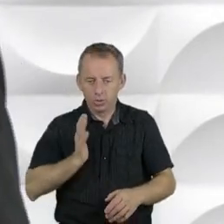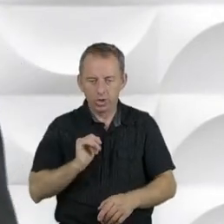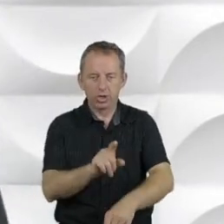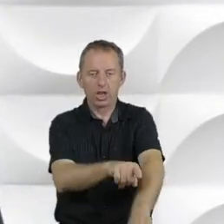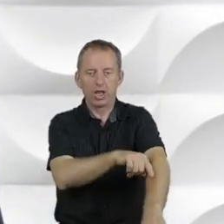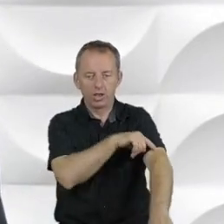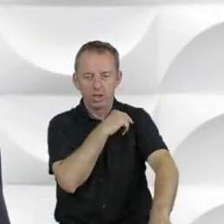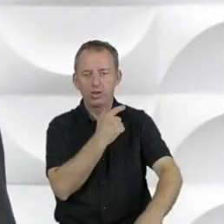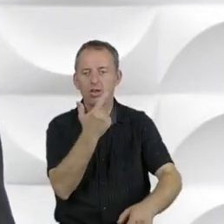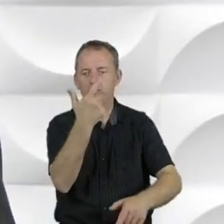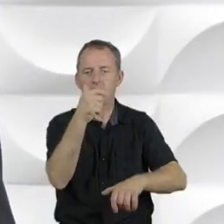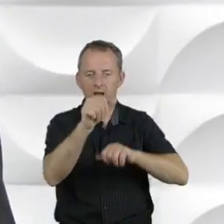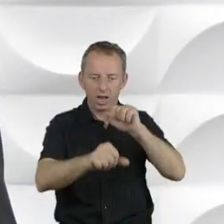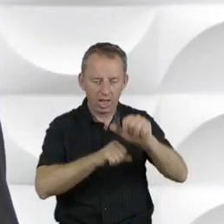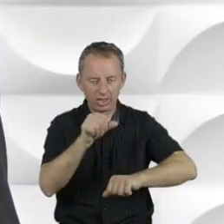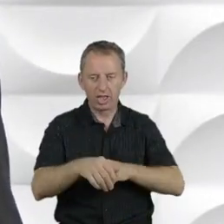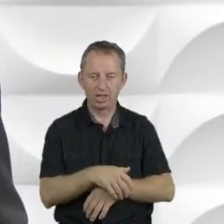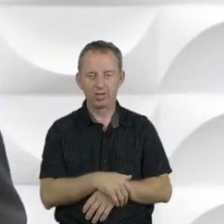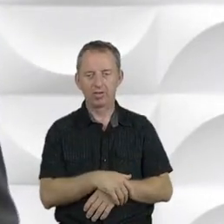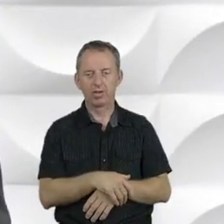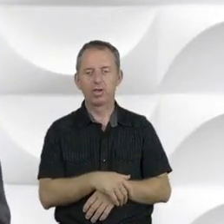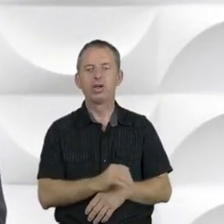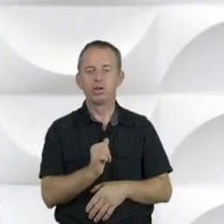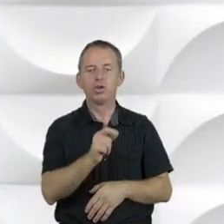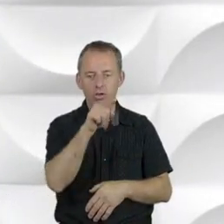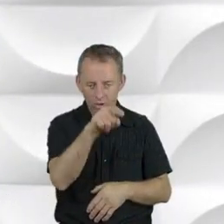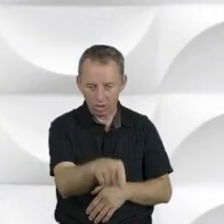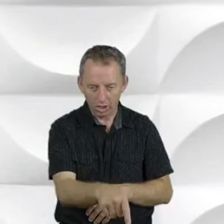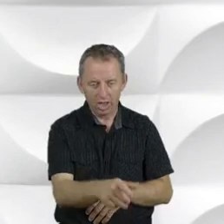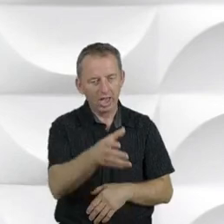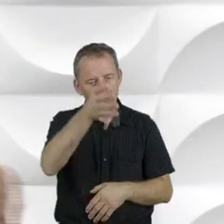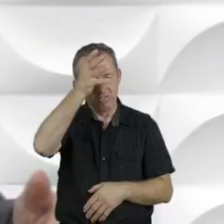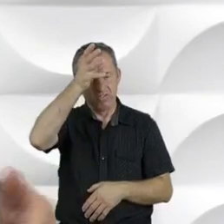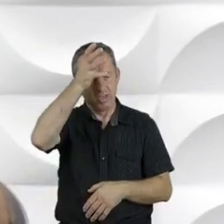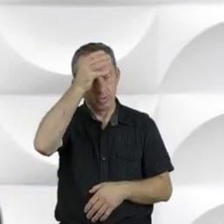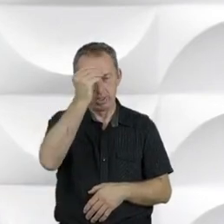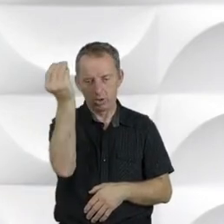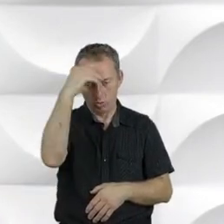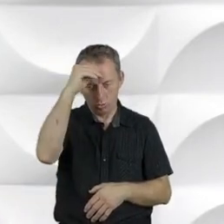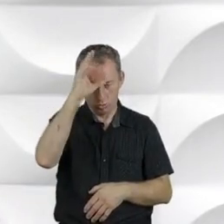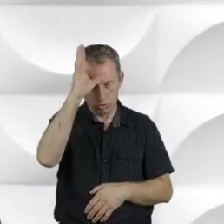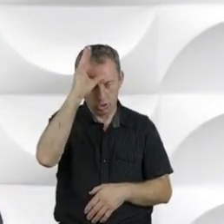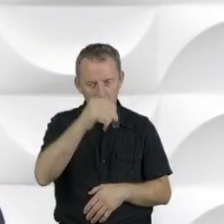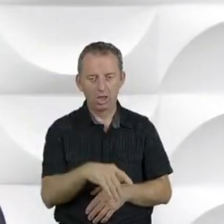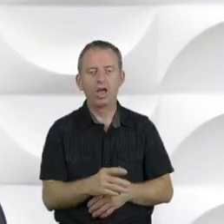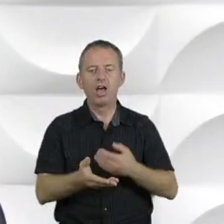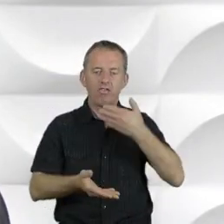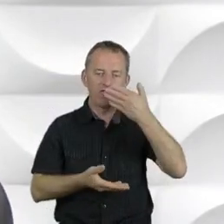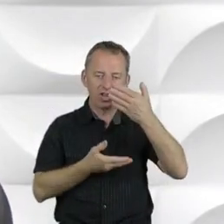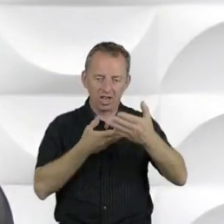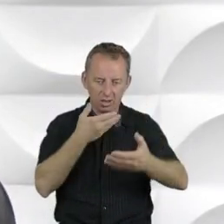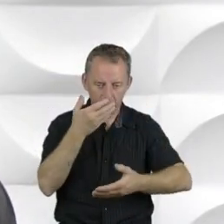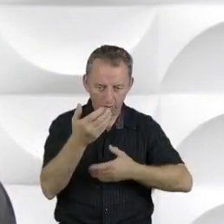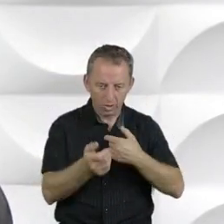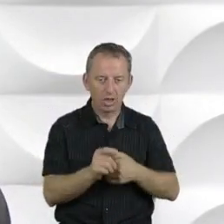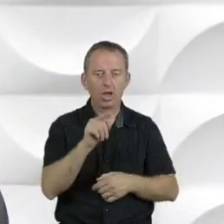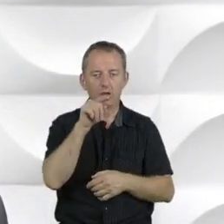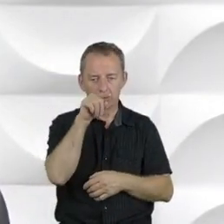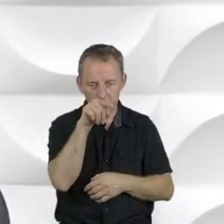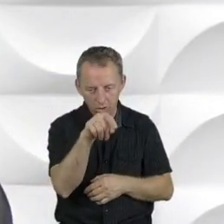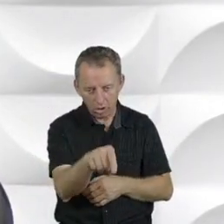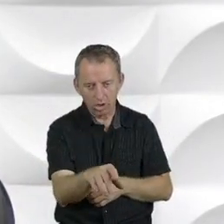najdłużej 2 lata. I to wybitny uczony wypowiadał się, ktoś na niego